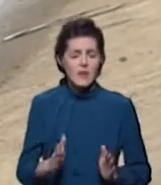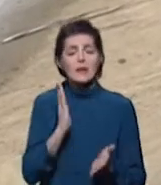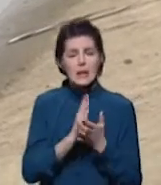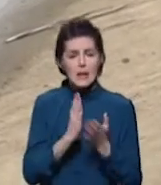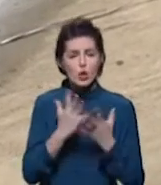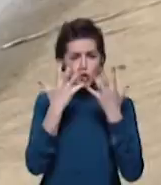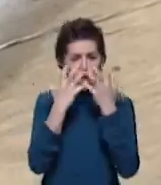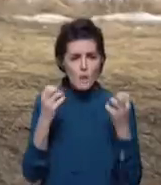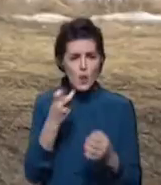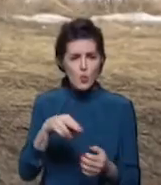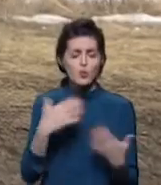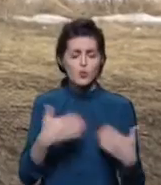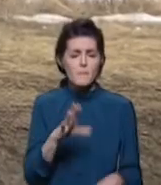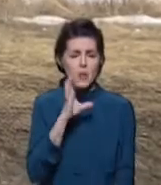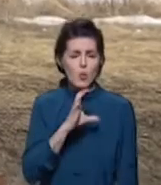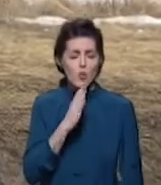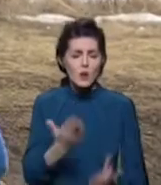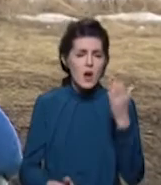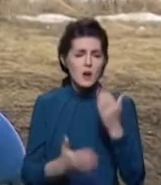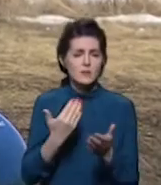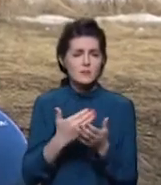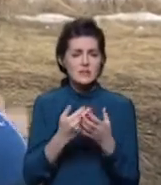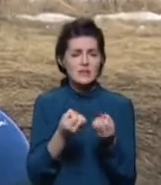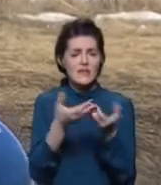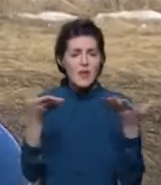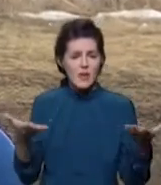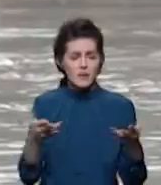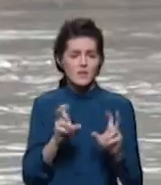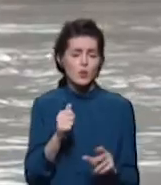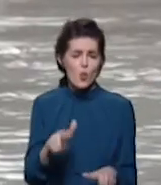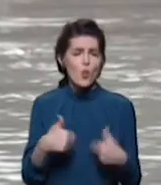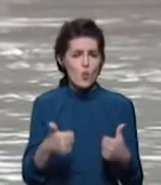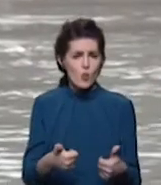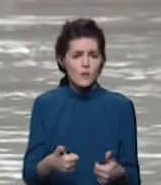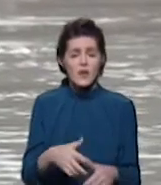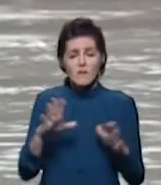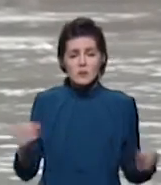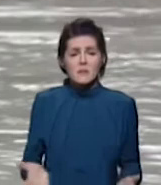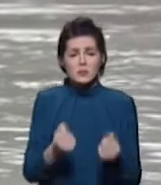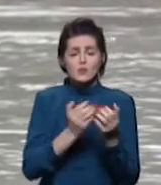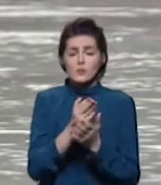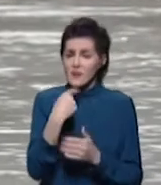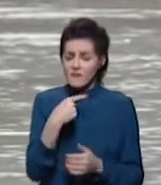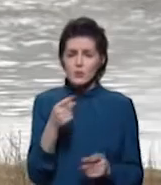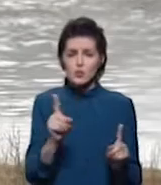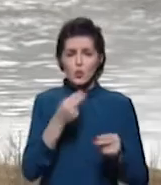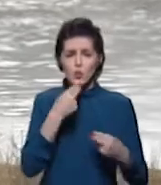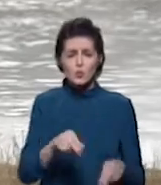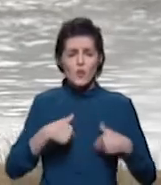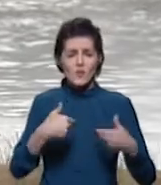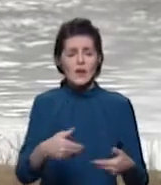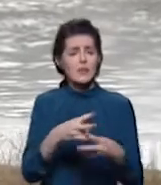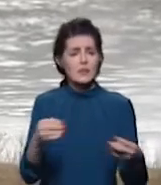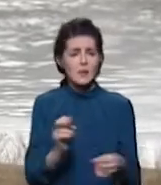лед, то вже плохой. Темний. А якщо так, он світлий зараз, хороший лед. Рятувальники ж навпаки радять не виходити на